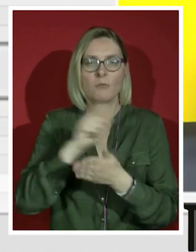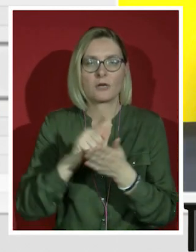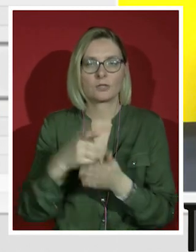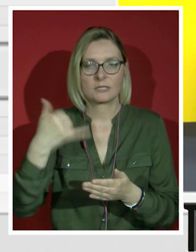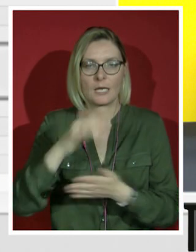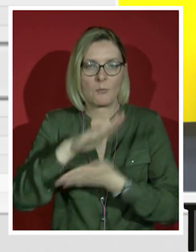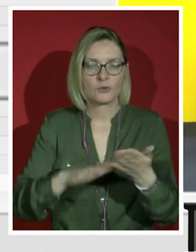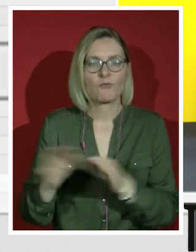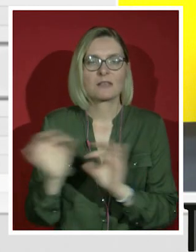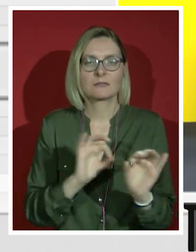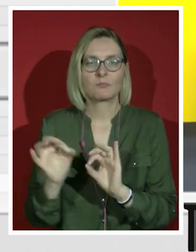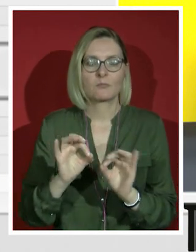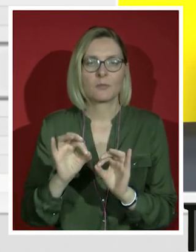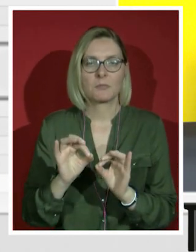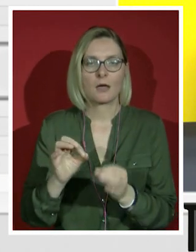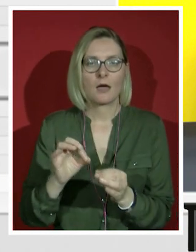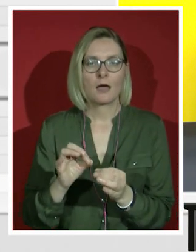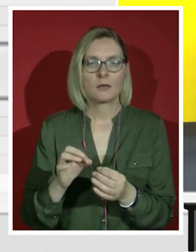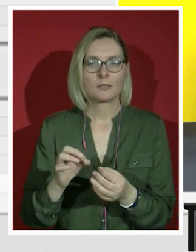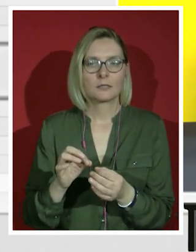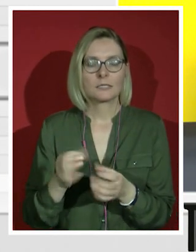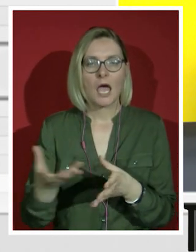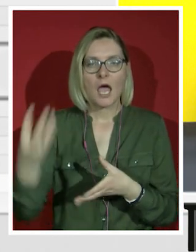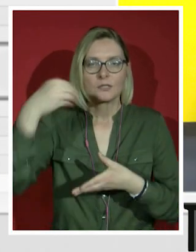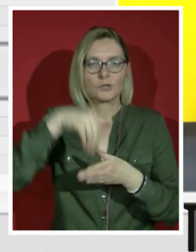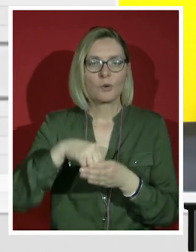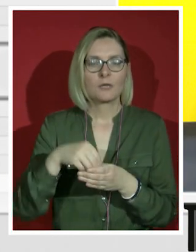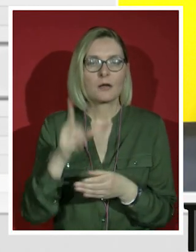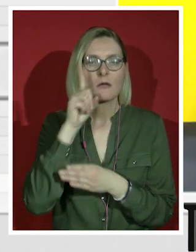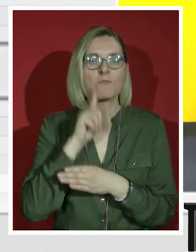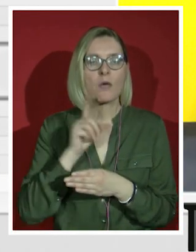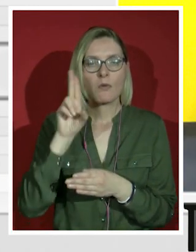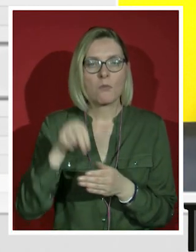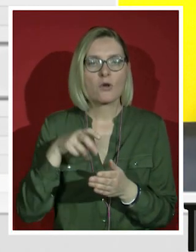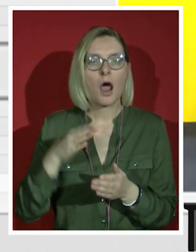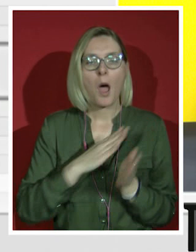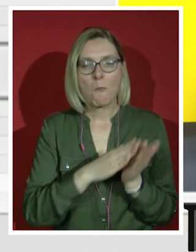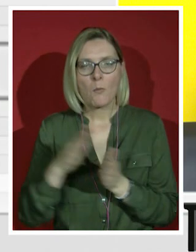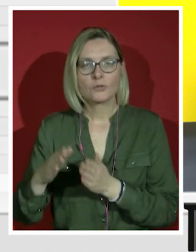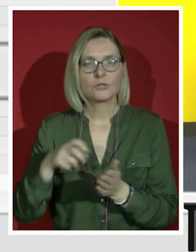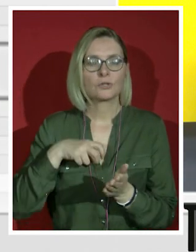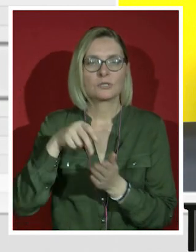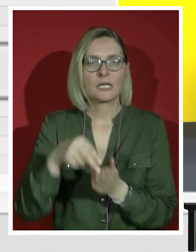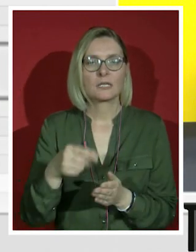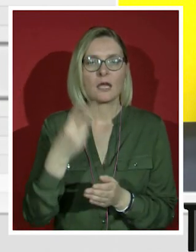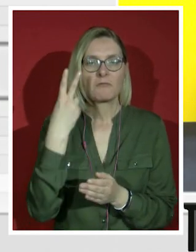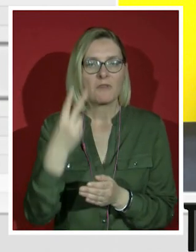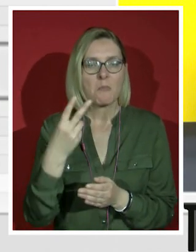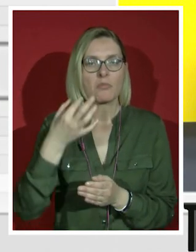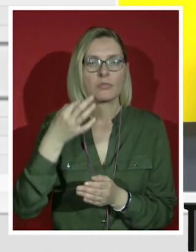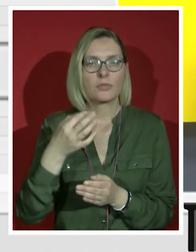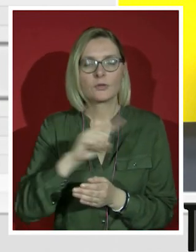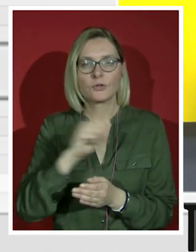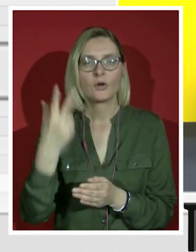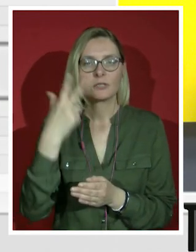почнуваат припремата за пашата, за собирањето мет и морат почесто одење, еднаш или два пати, до